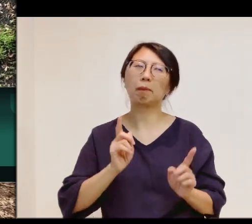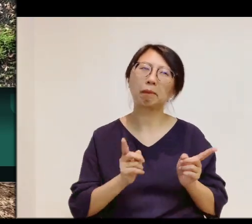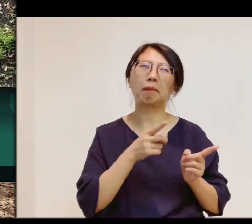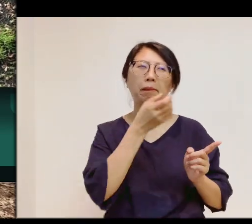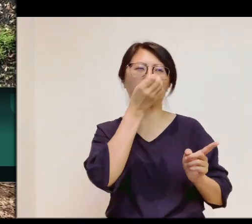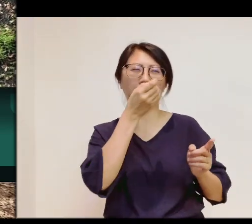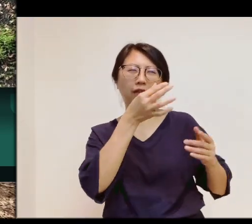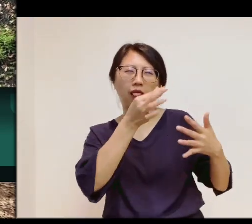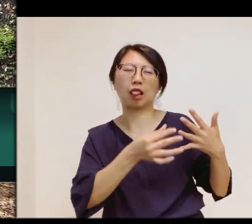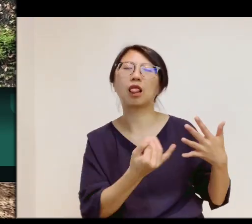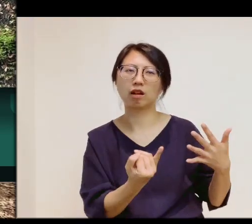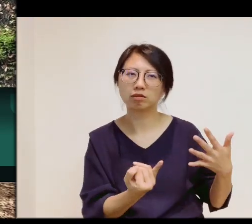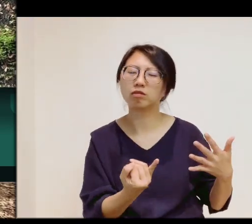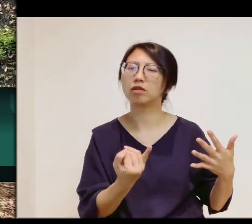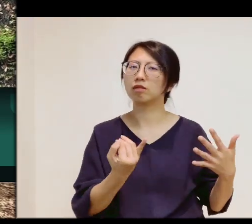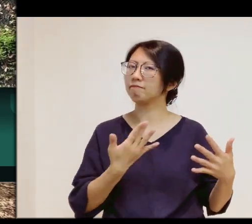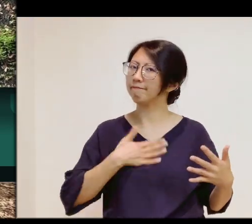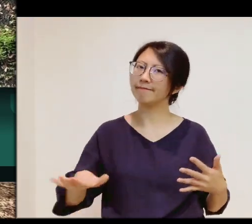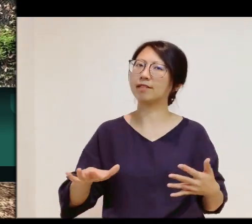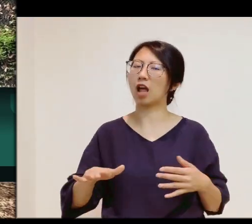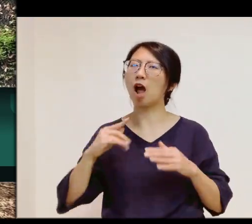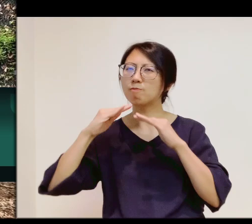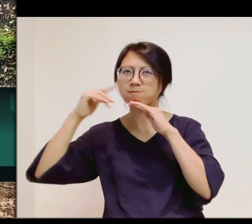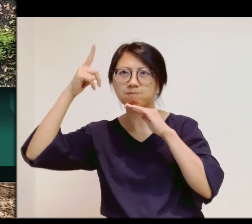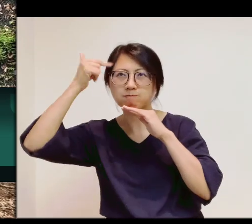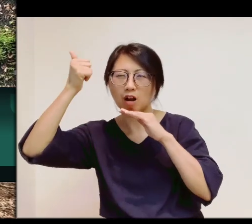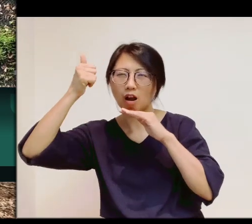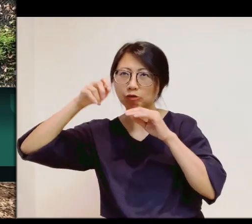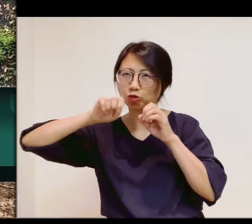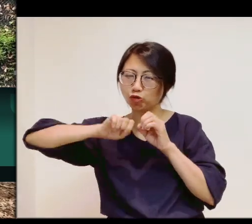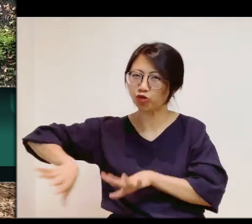香港呢個情況裏面都係好壞嘅，但我哋都唔好